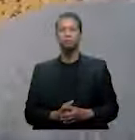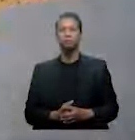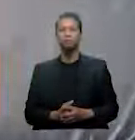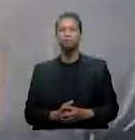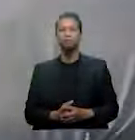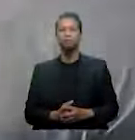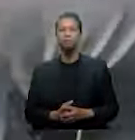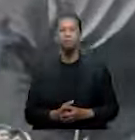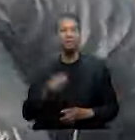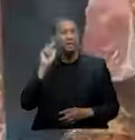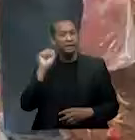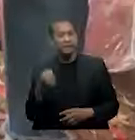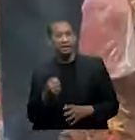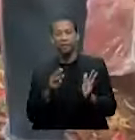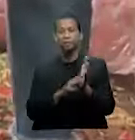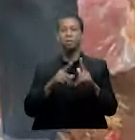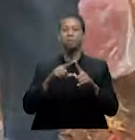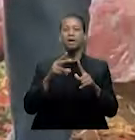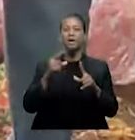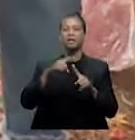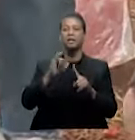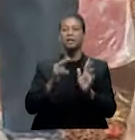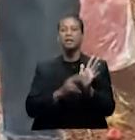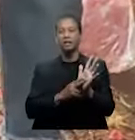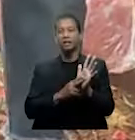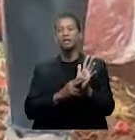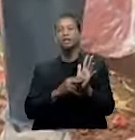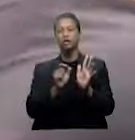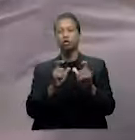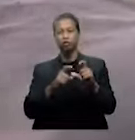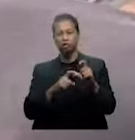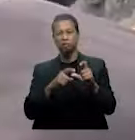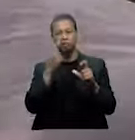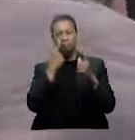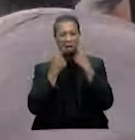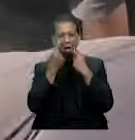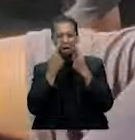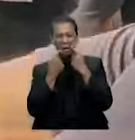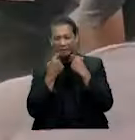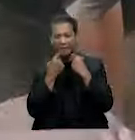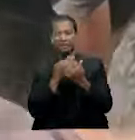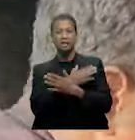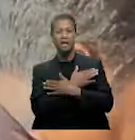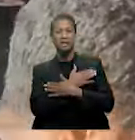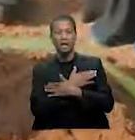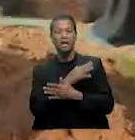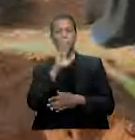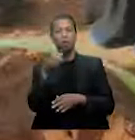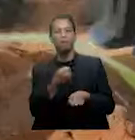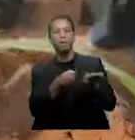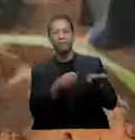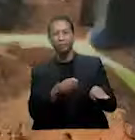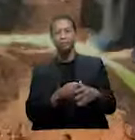Istri Martinus Reja Panjaitan tak kuasa menahan tangis saat peti jenazah suaminya dimakamkan. Rekan-rekan Martin Panjaitan